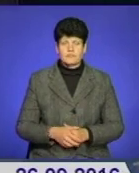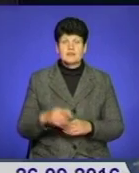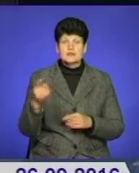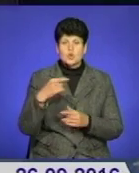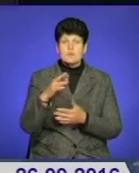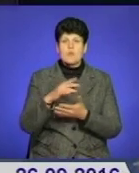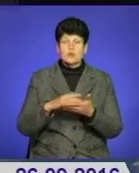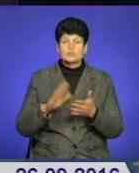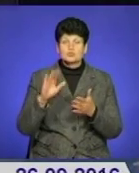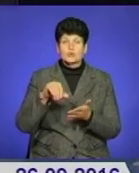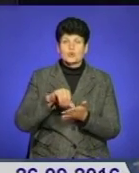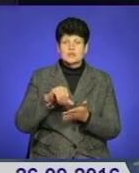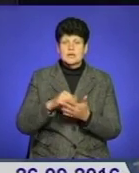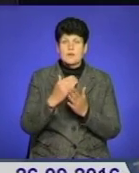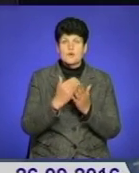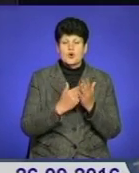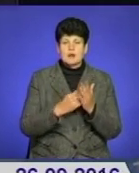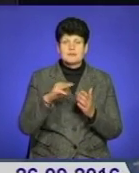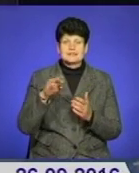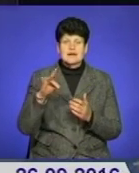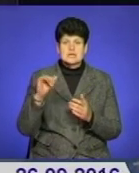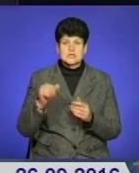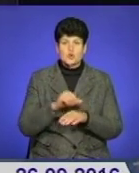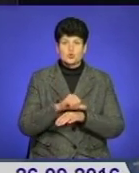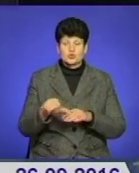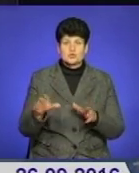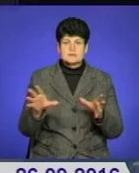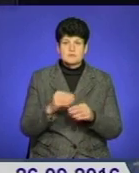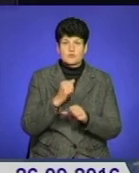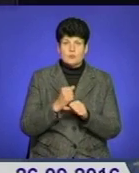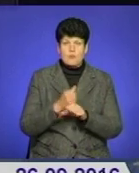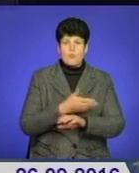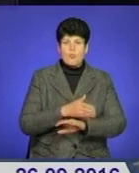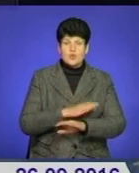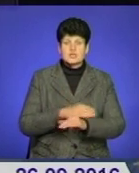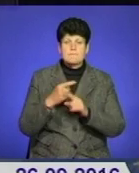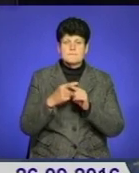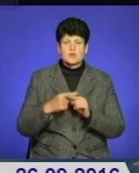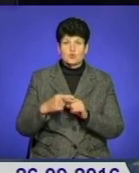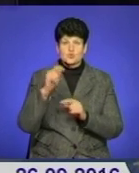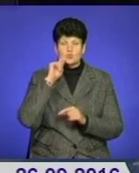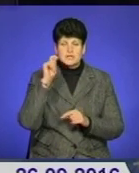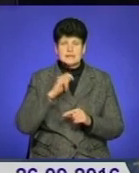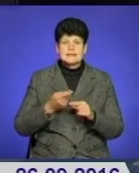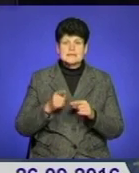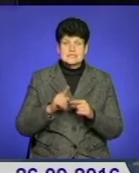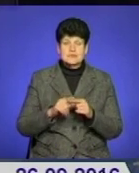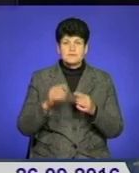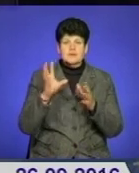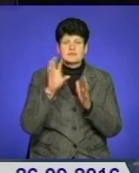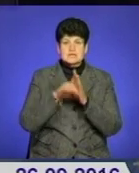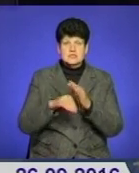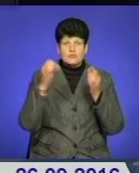Тернопіль продовжує бути учасником програми транскордонного співробітництва «Польща-Білорусь-Україна». В рамках проєкту «Інвестиція в культуру» на